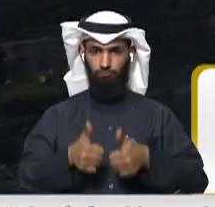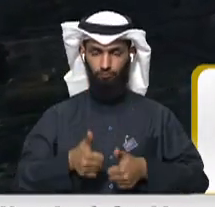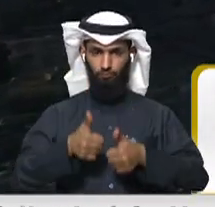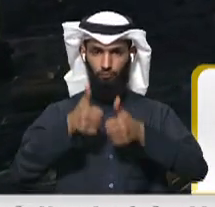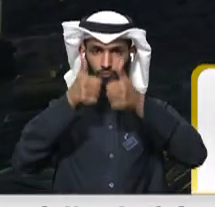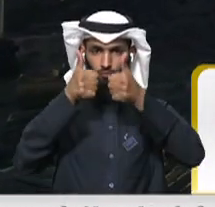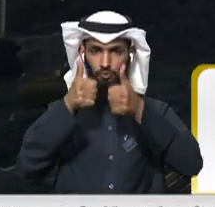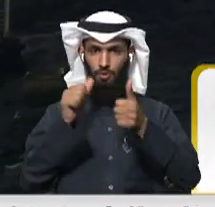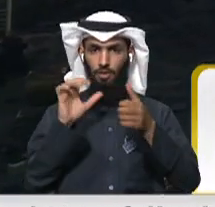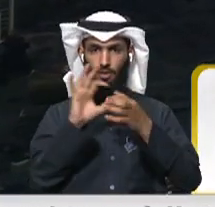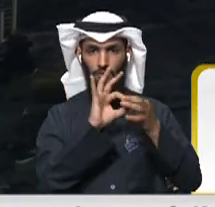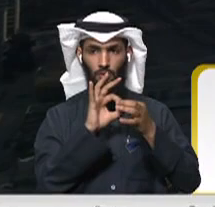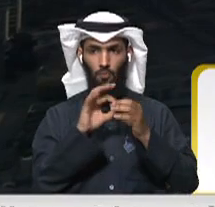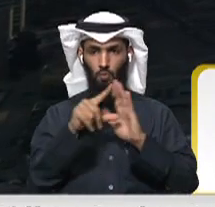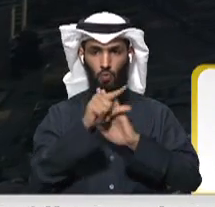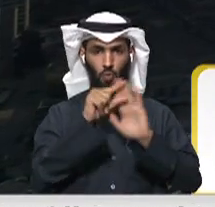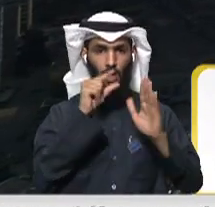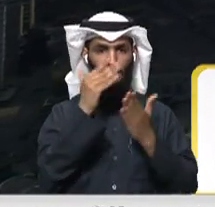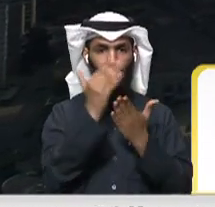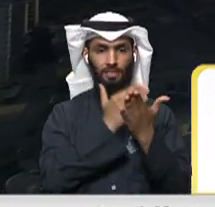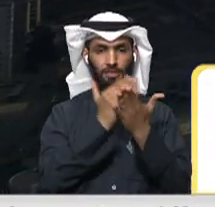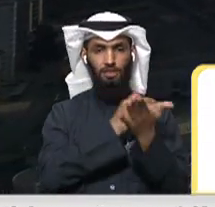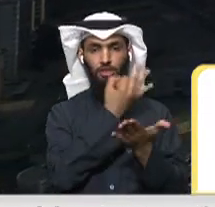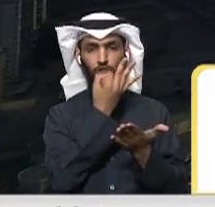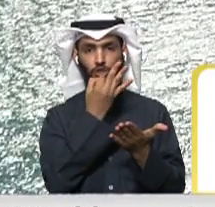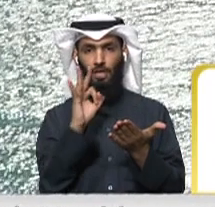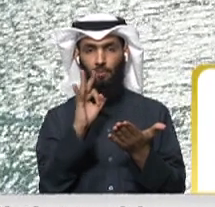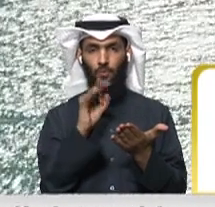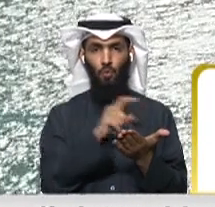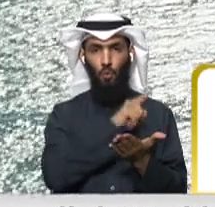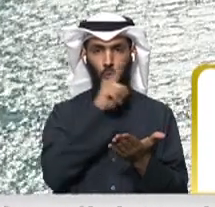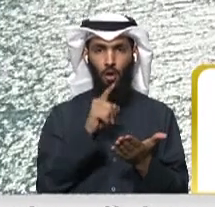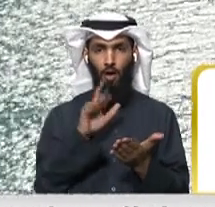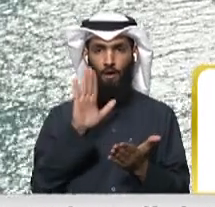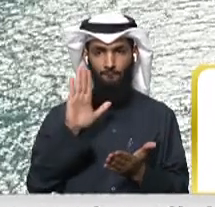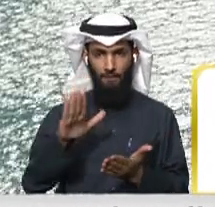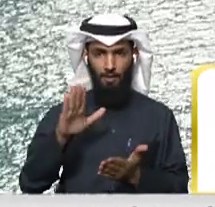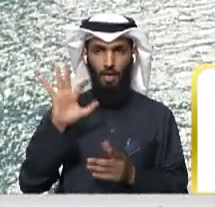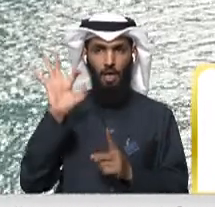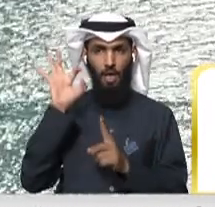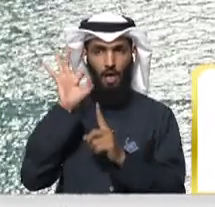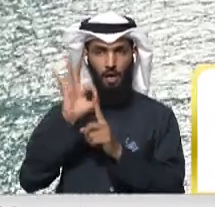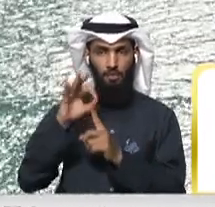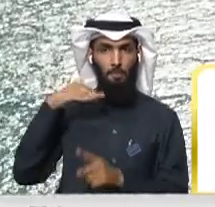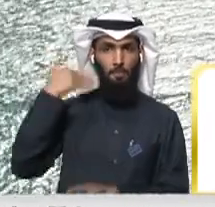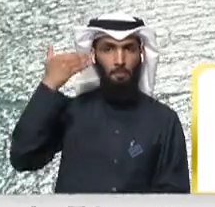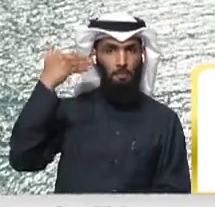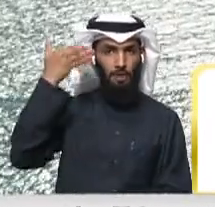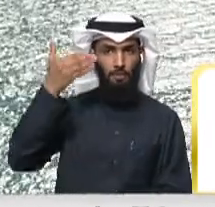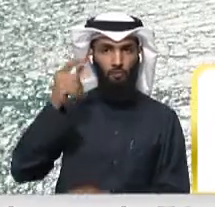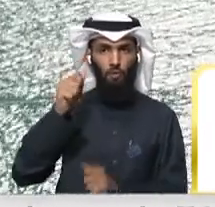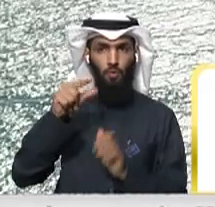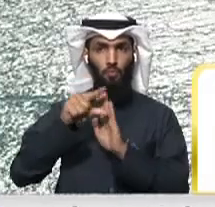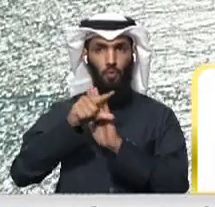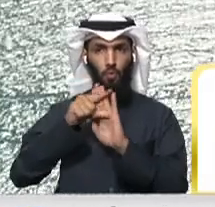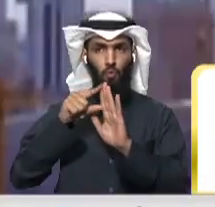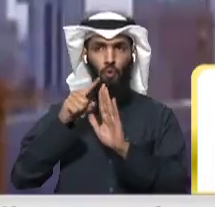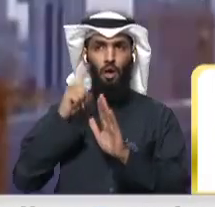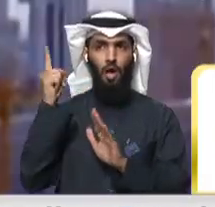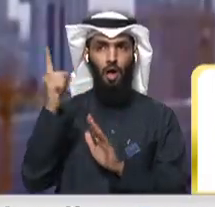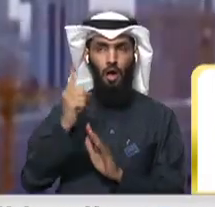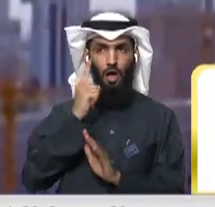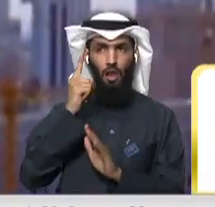الصعيد الاقتصادي كافه فضلا عن تقارب الرؤى المشتركه حول الملفات الاقليميه